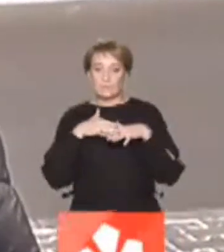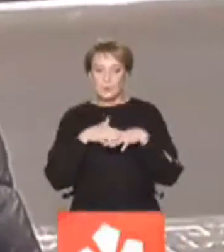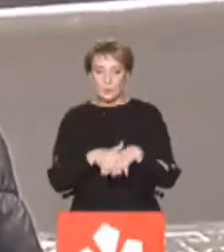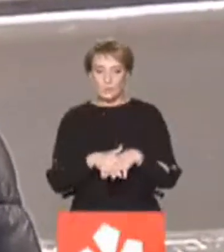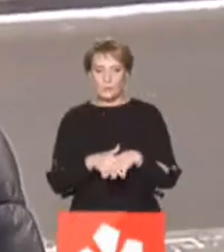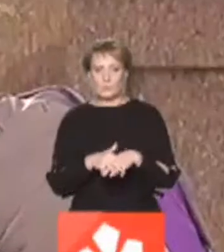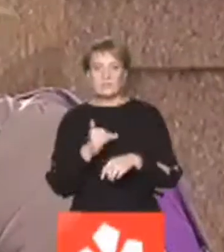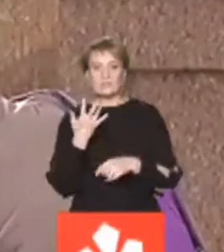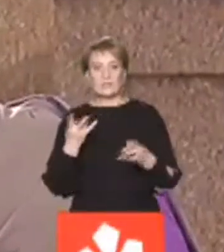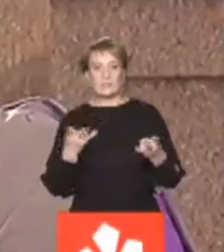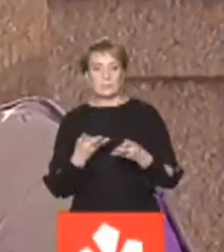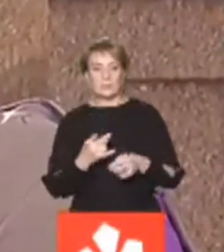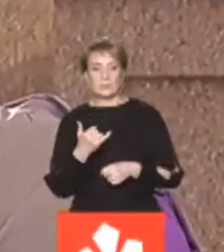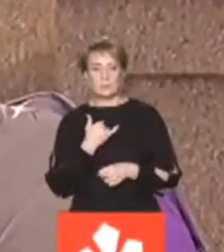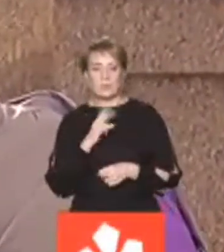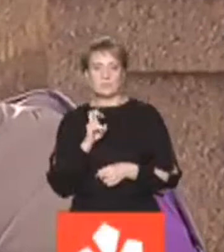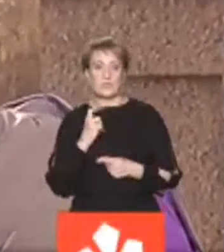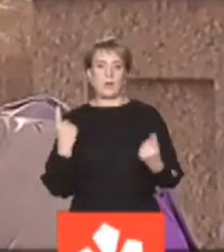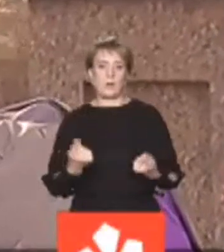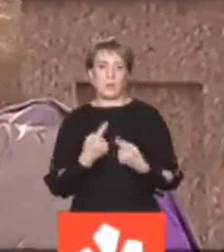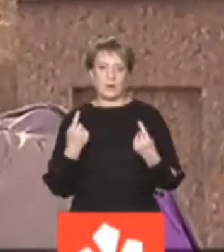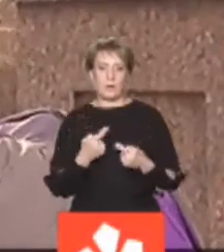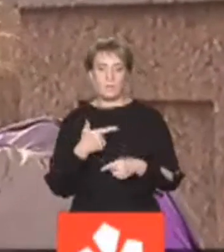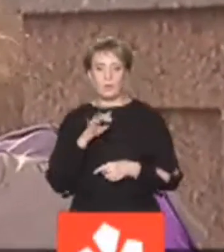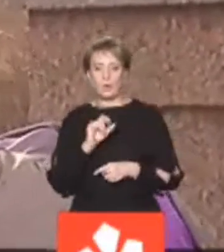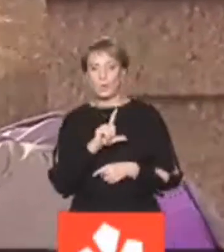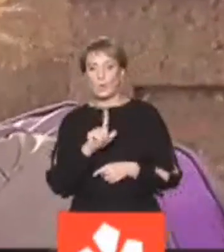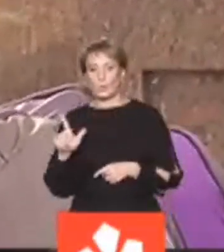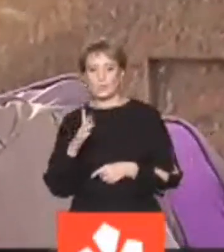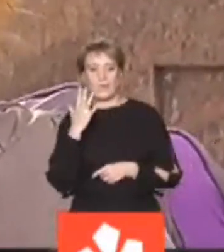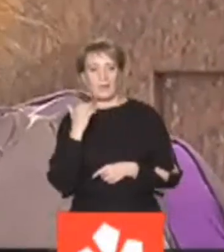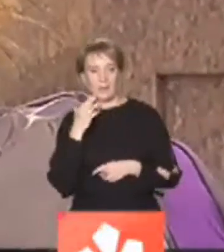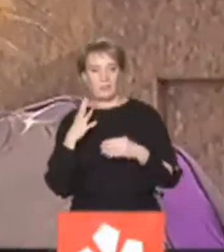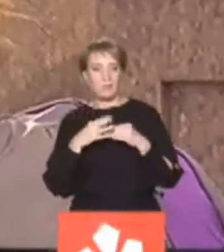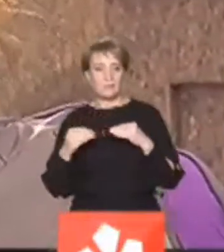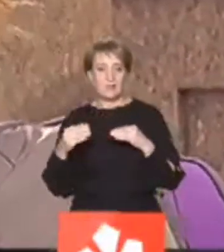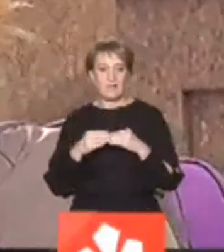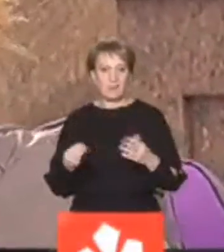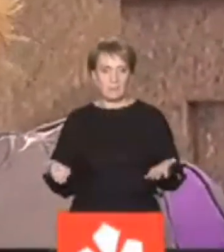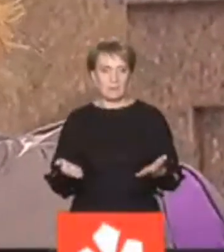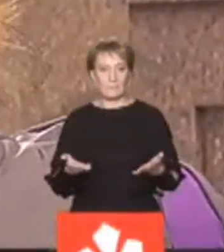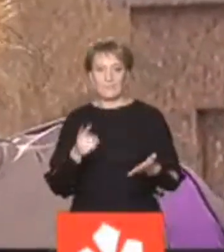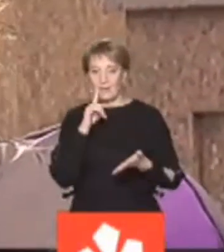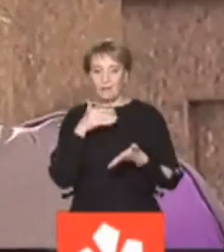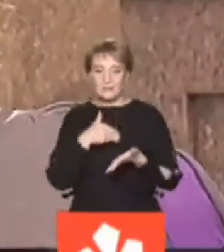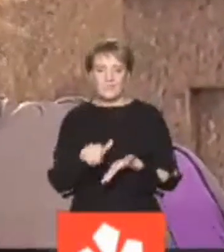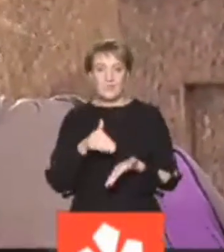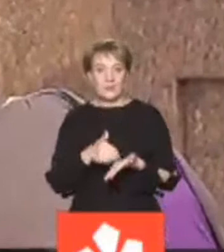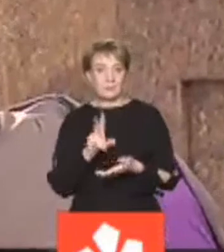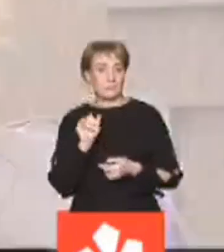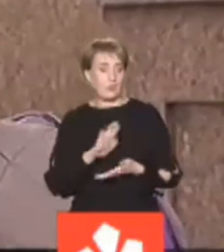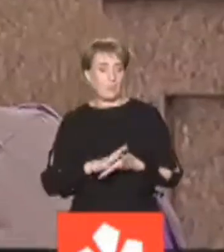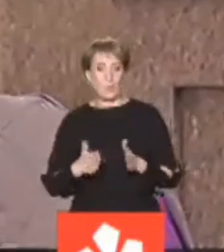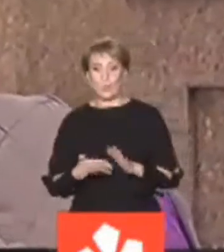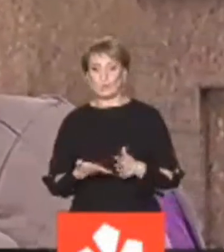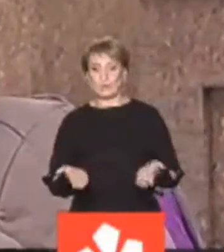скільки ж потрібно. У нас, як звичайно, у нас гусь з яблуком і слівами, у нас свининка. Ну, все как